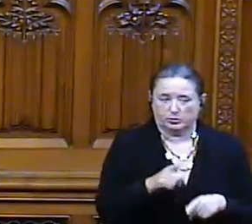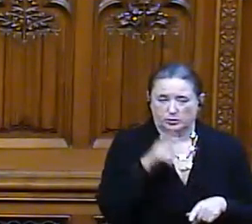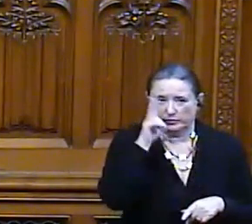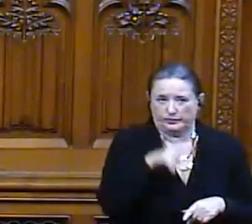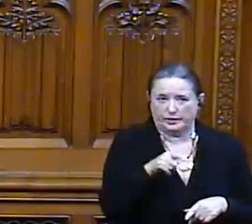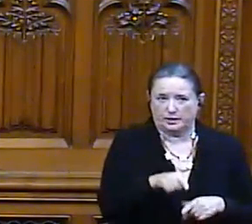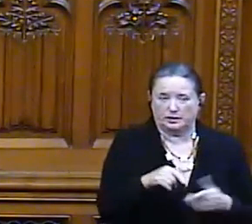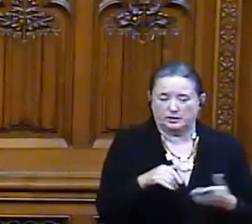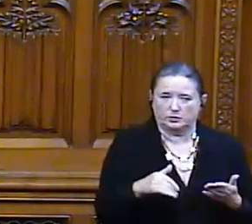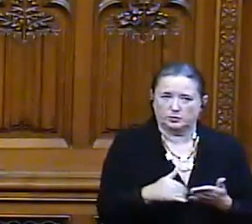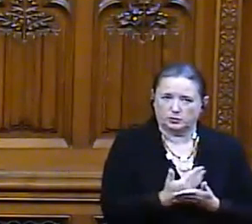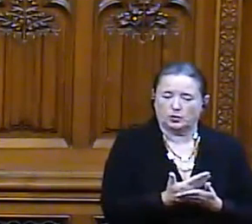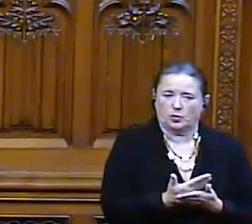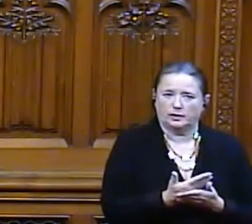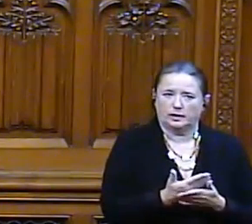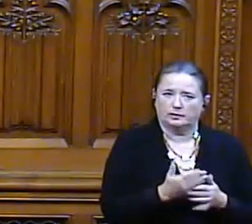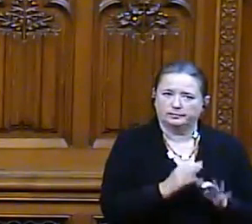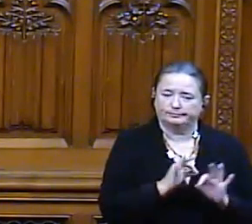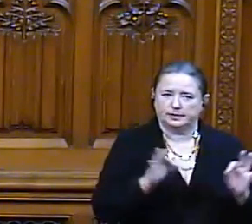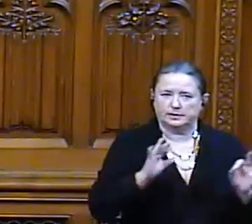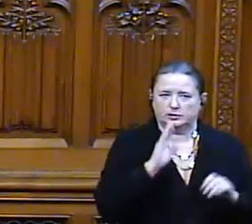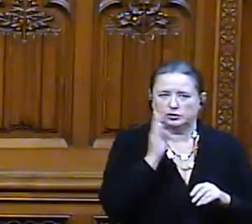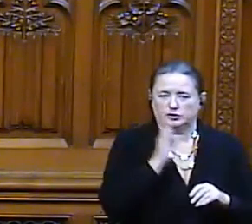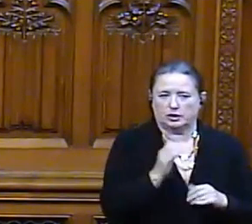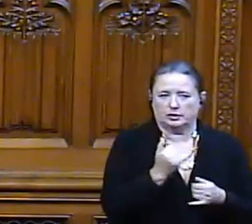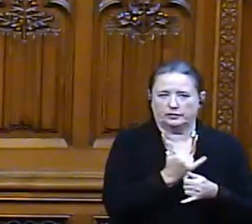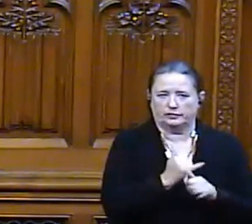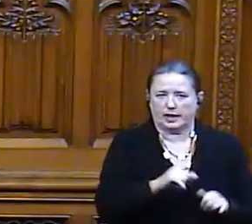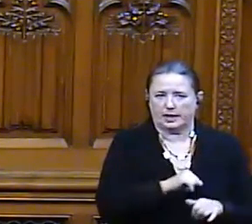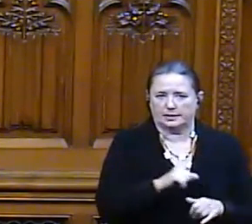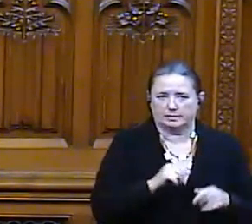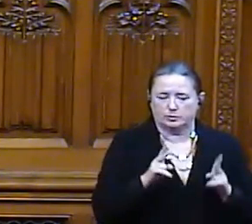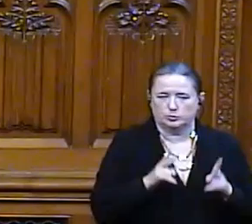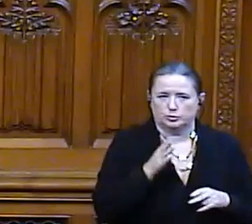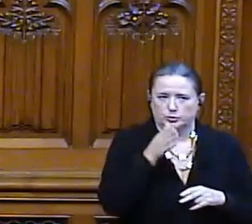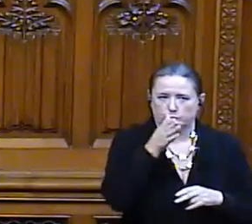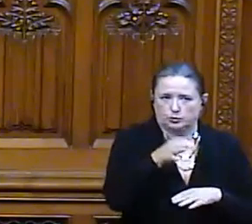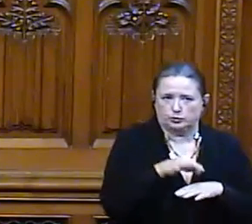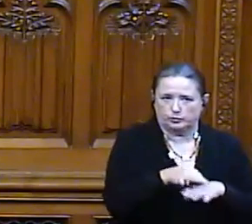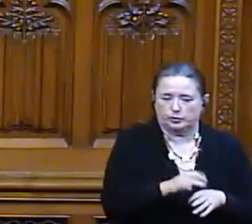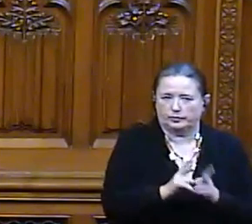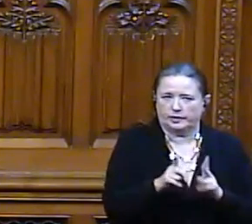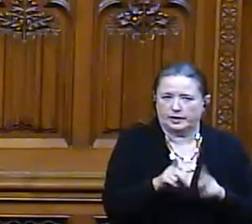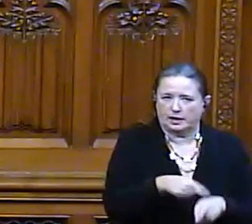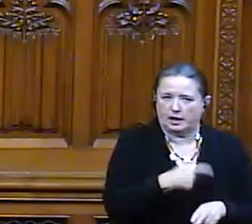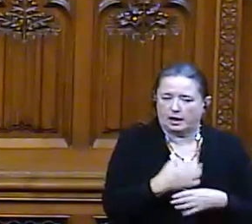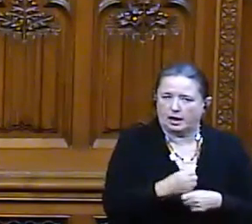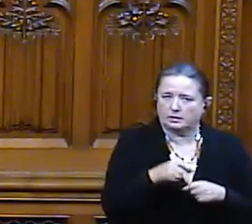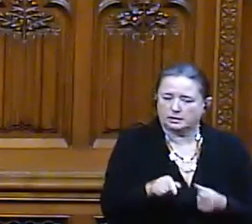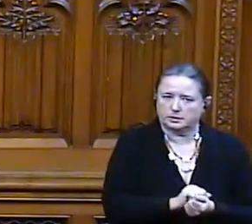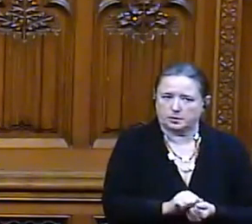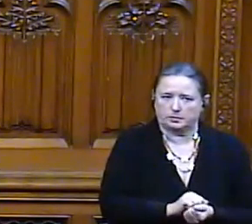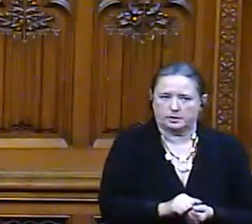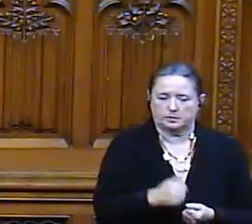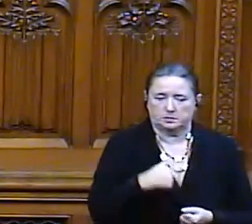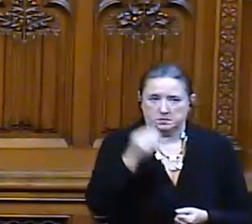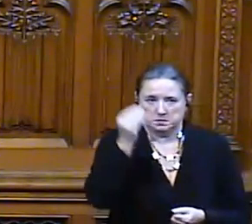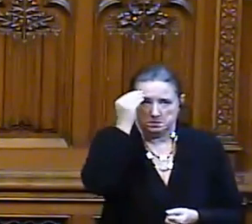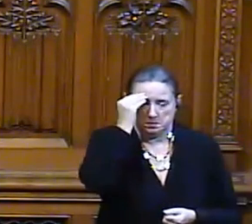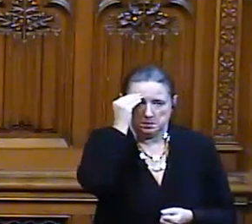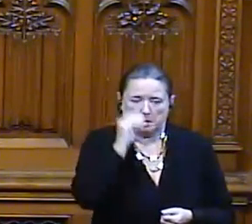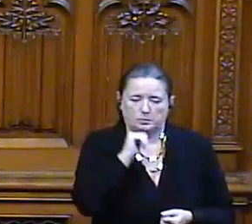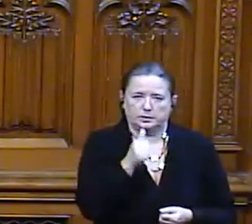eine prosperierende, freie und selbstbestimmte Zukunft zu führen, wie lange hält das? Ich glaube nicht